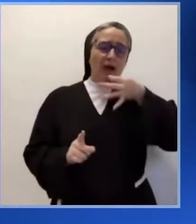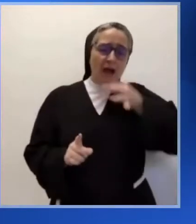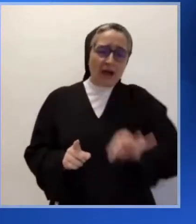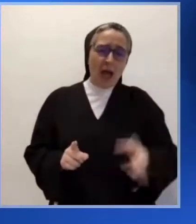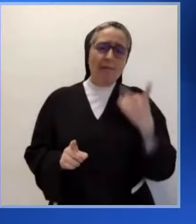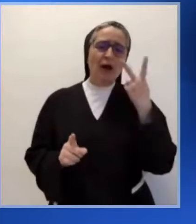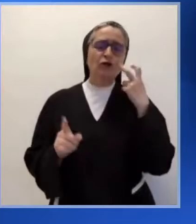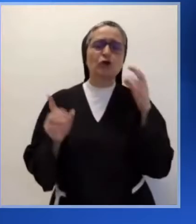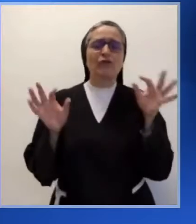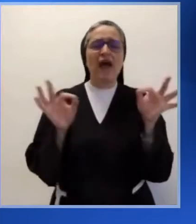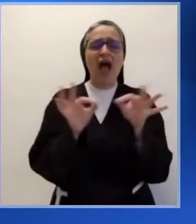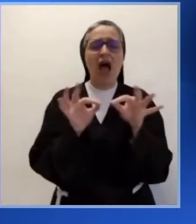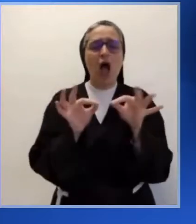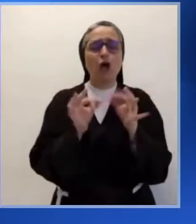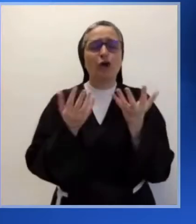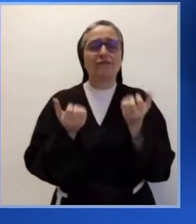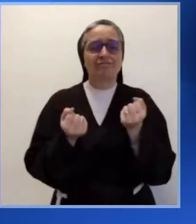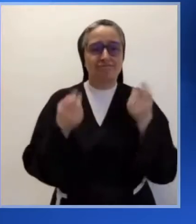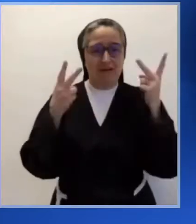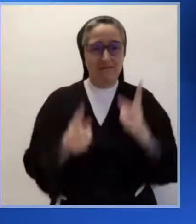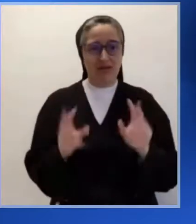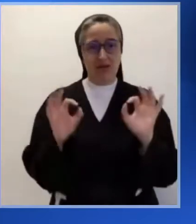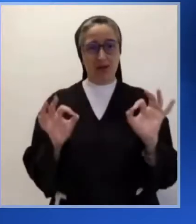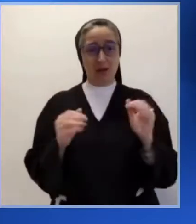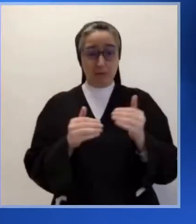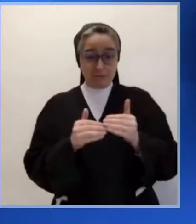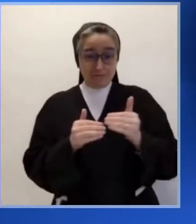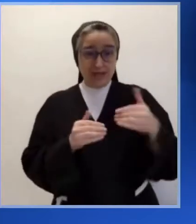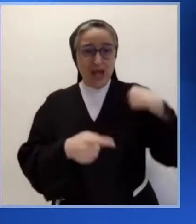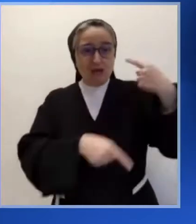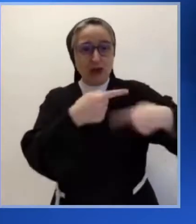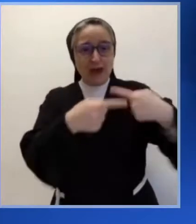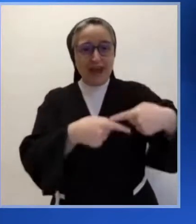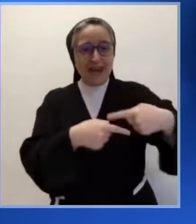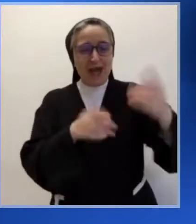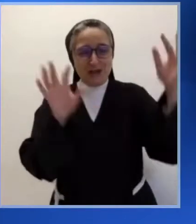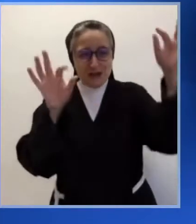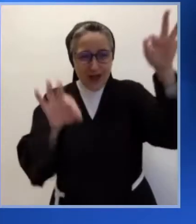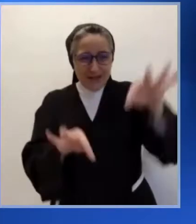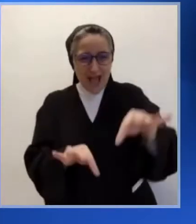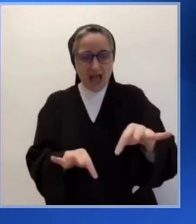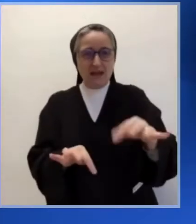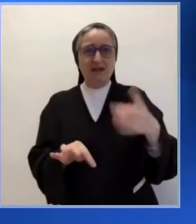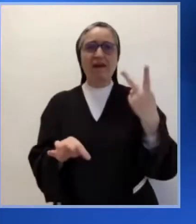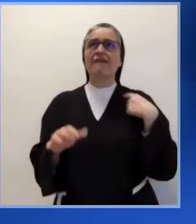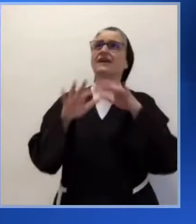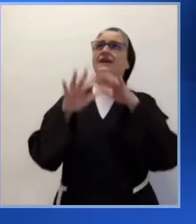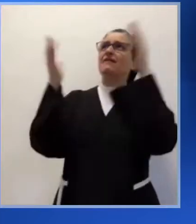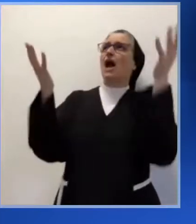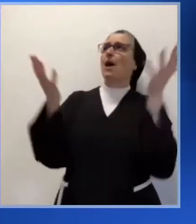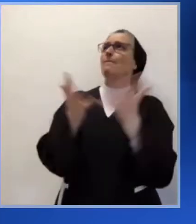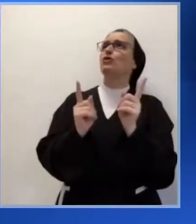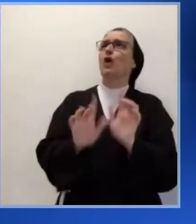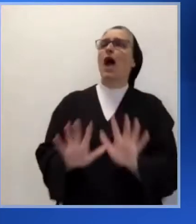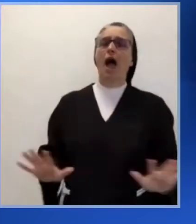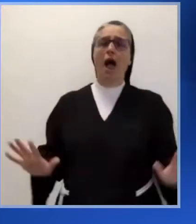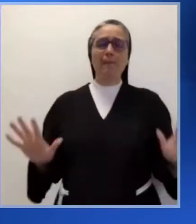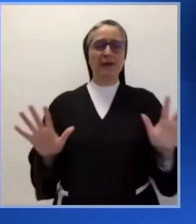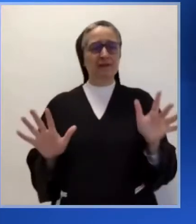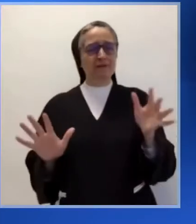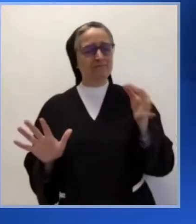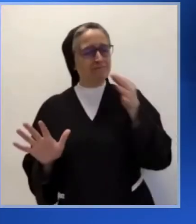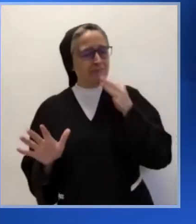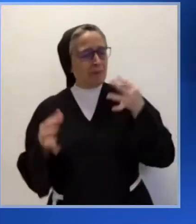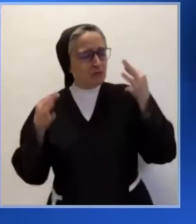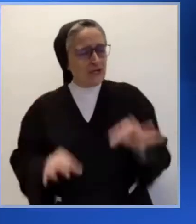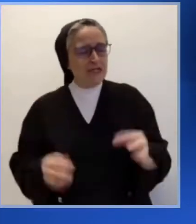accordi efficaci perché le prossime generazioni possano vivere in un ambiente rispettoso della